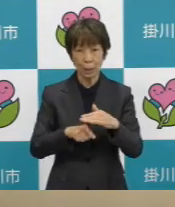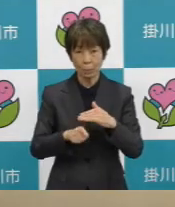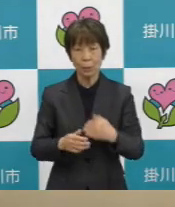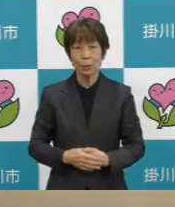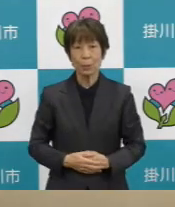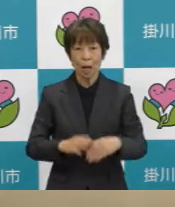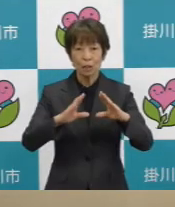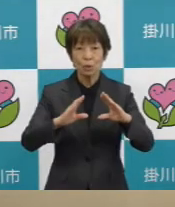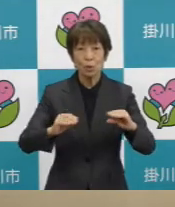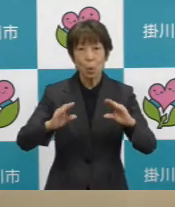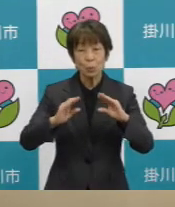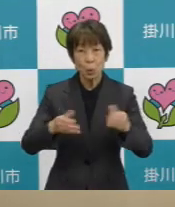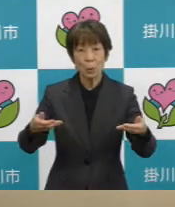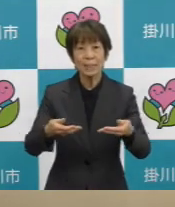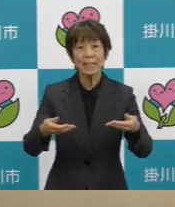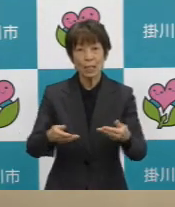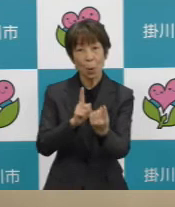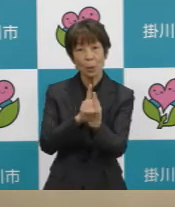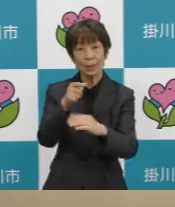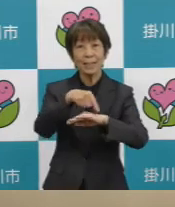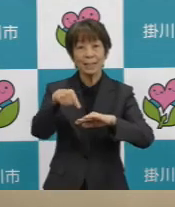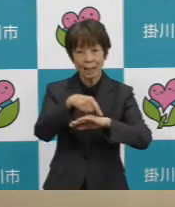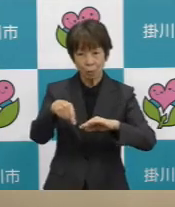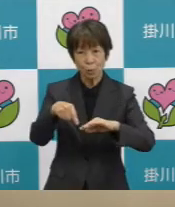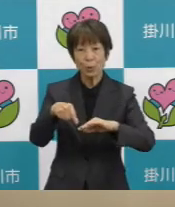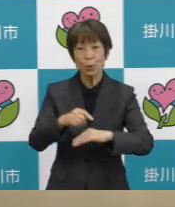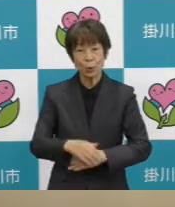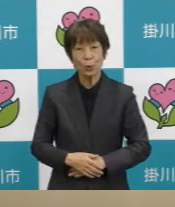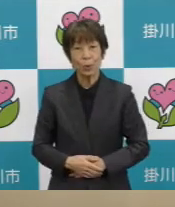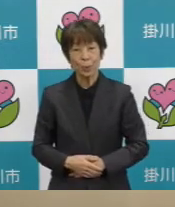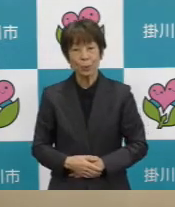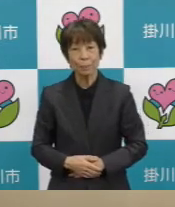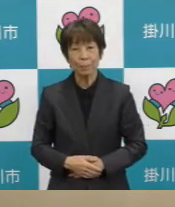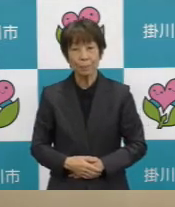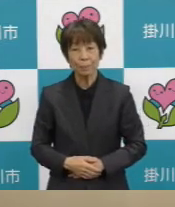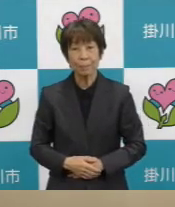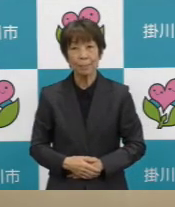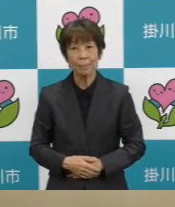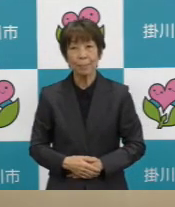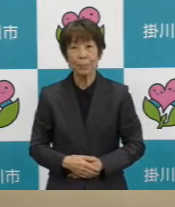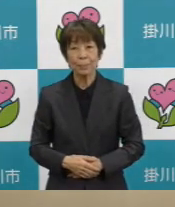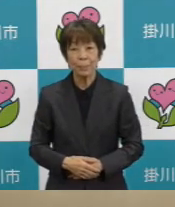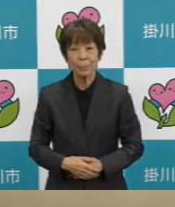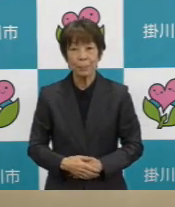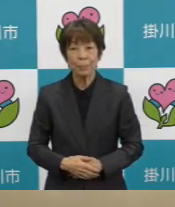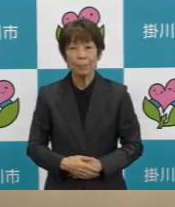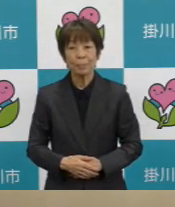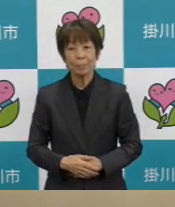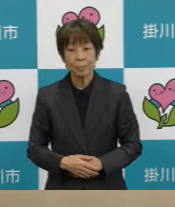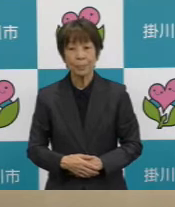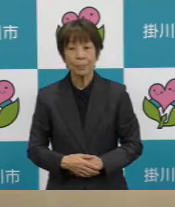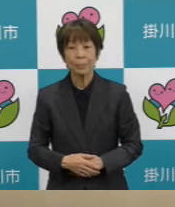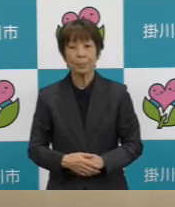ソフト事業対策ということで、リメンに 比率があります